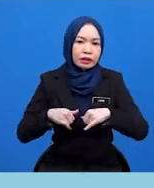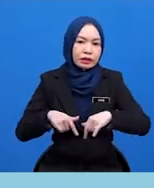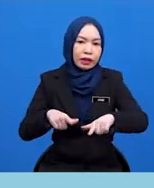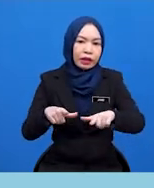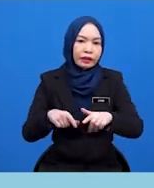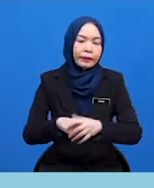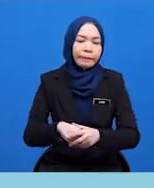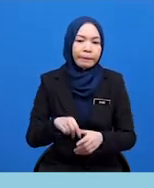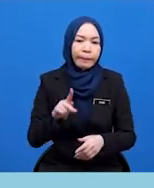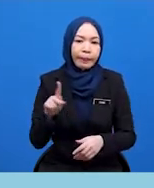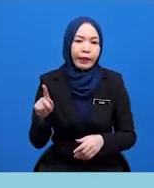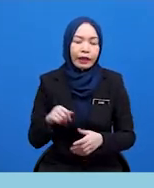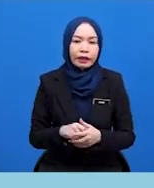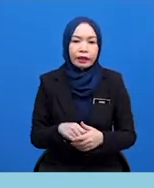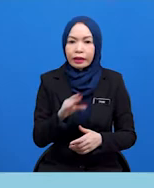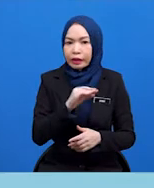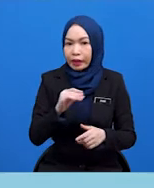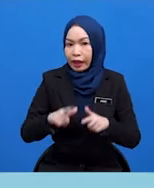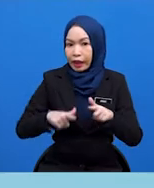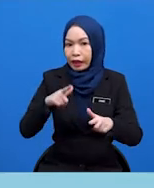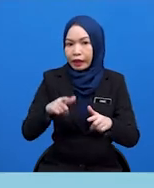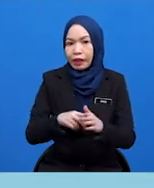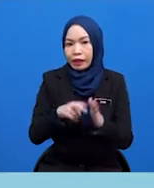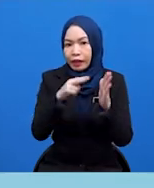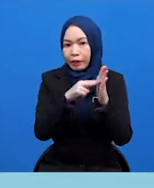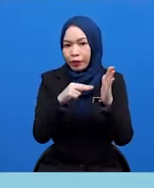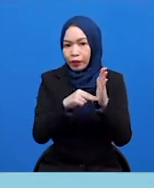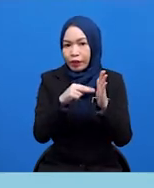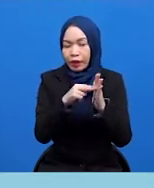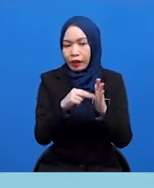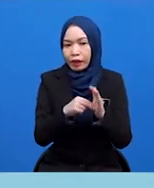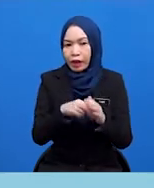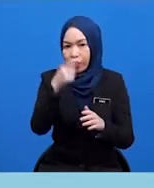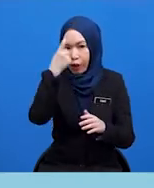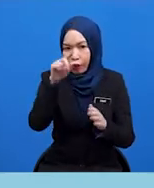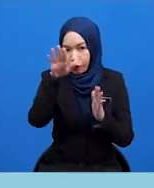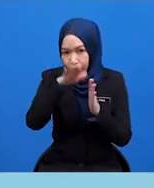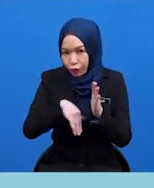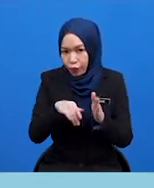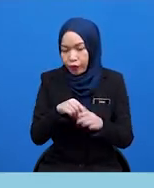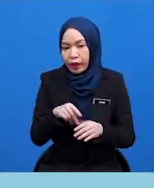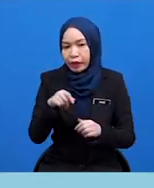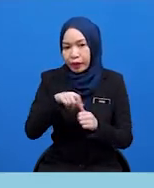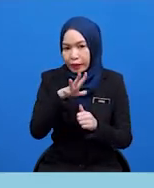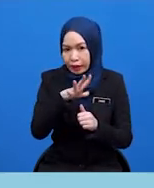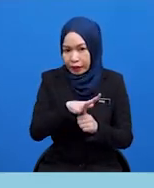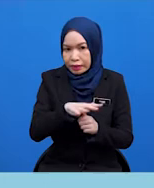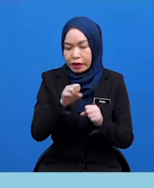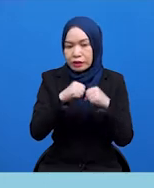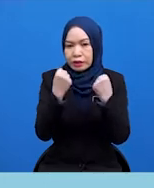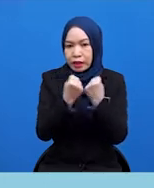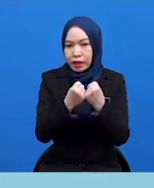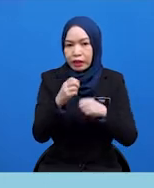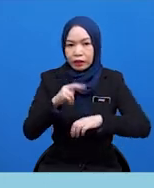atau langkah bukan perundangan yang dijalankan bagi mengurangkan kesan sektor pertanian terhadap